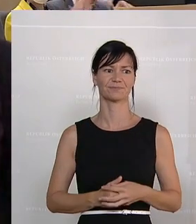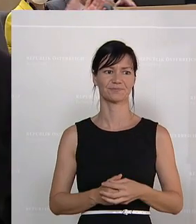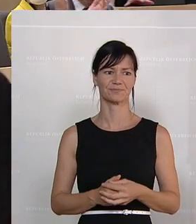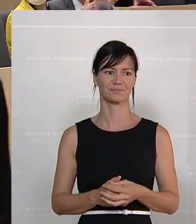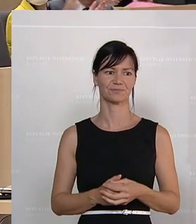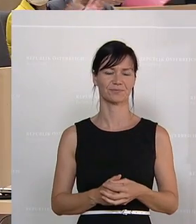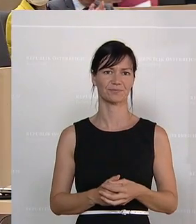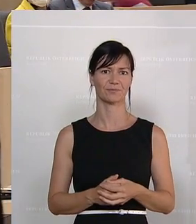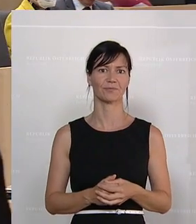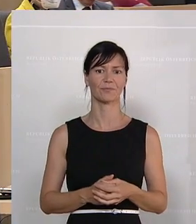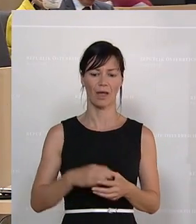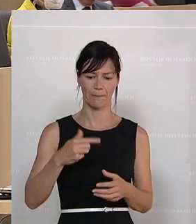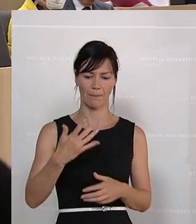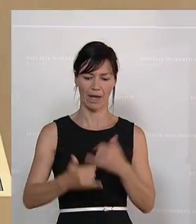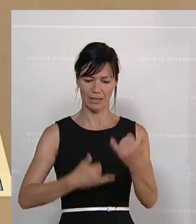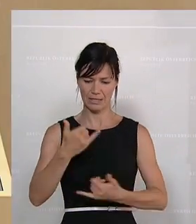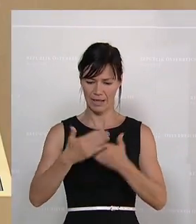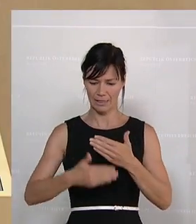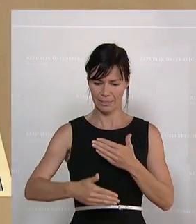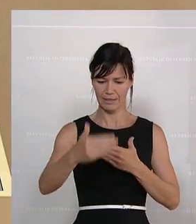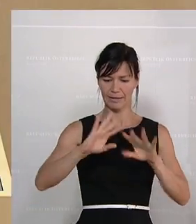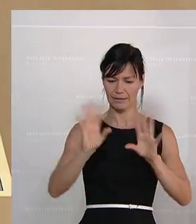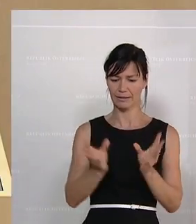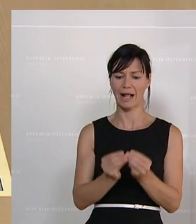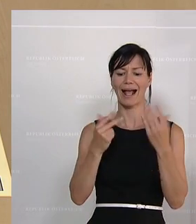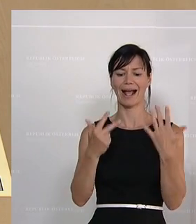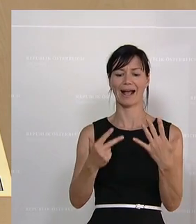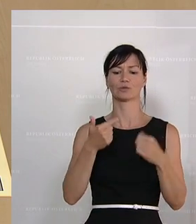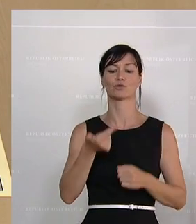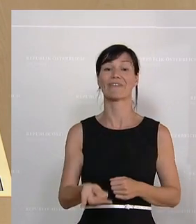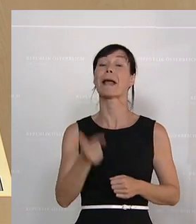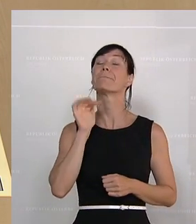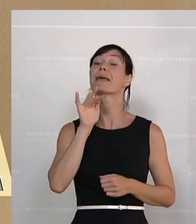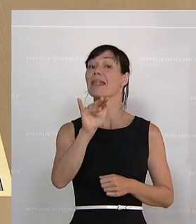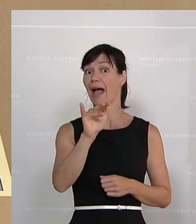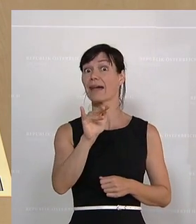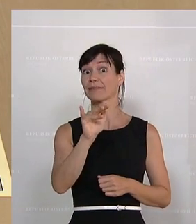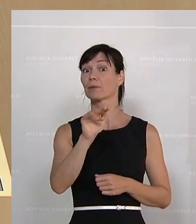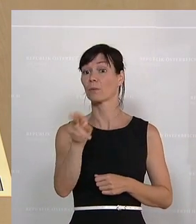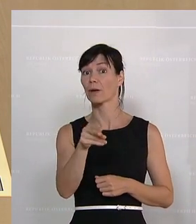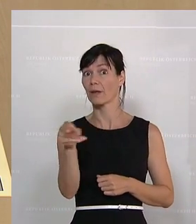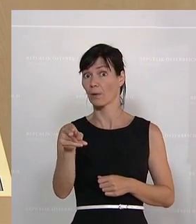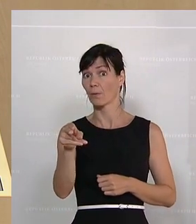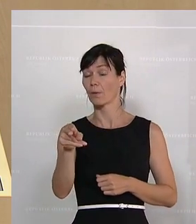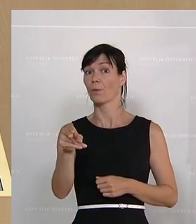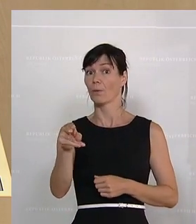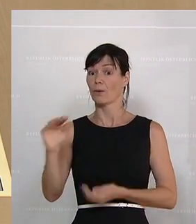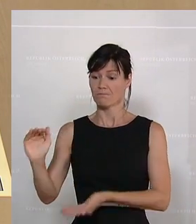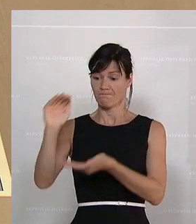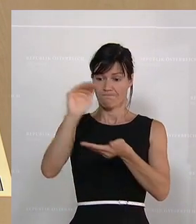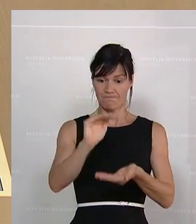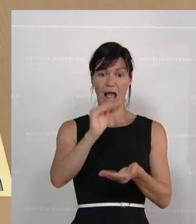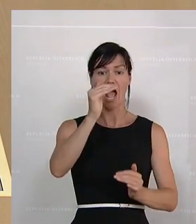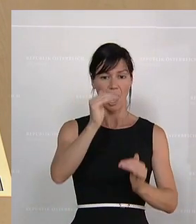wir stehen in den nächsten jahren nicht weniger als 28 milliarden zur verfügung damit den menschen in diesem land mehr